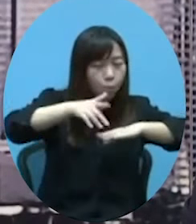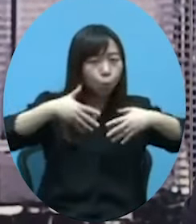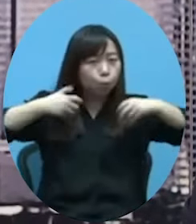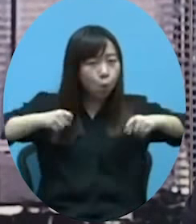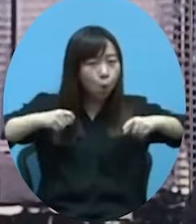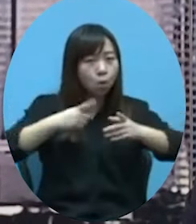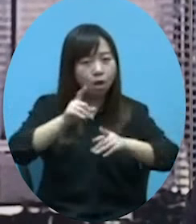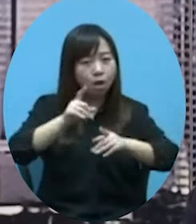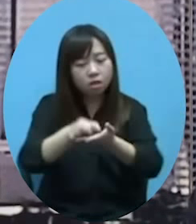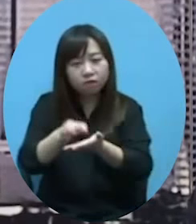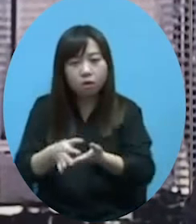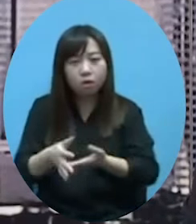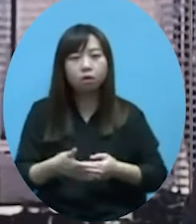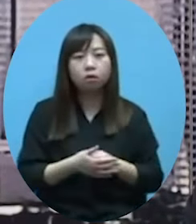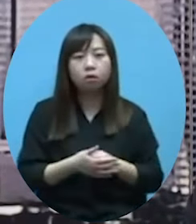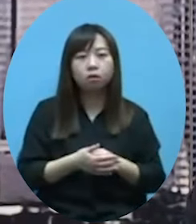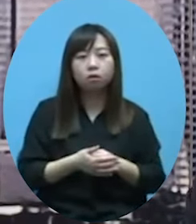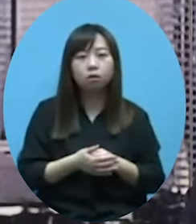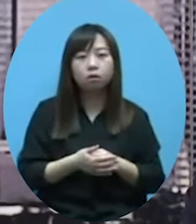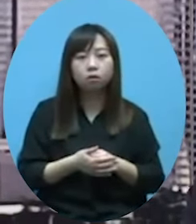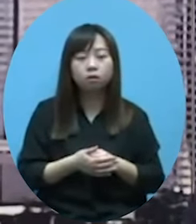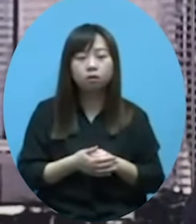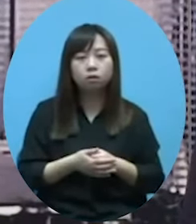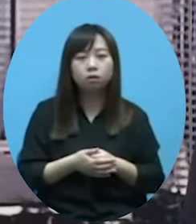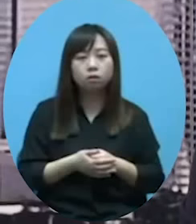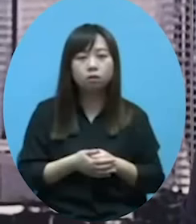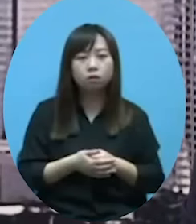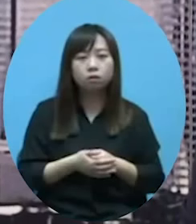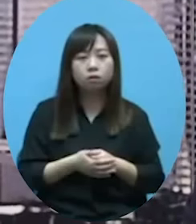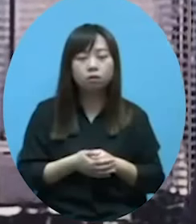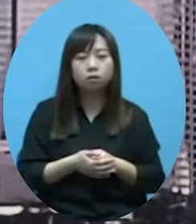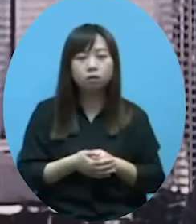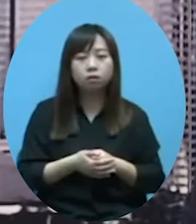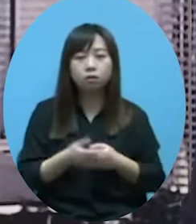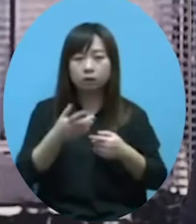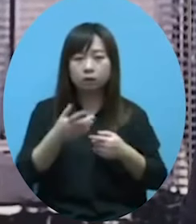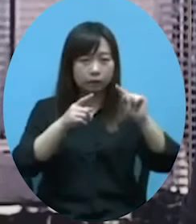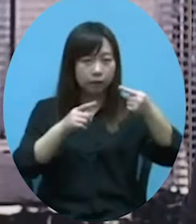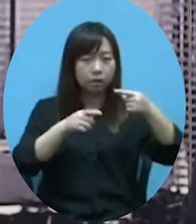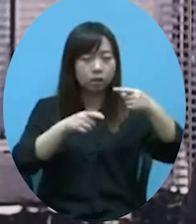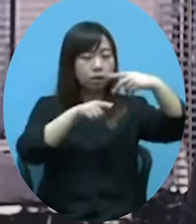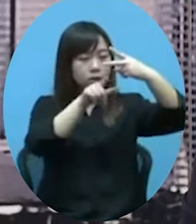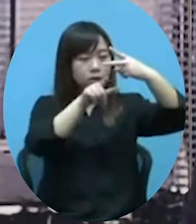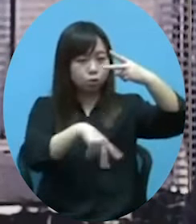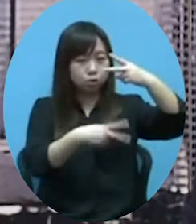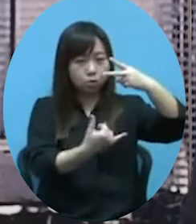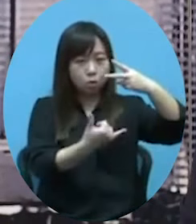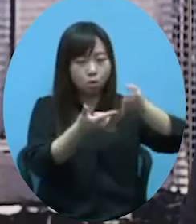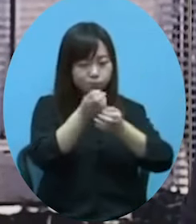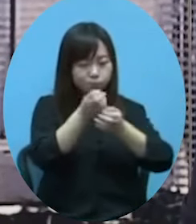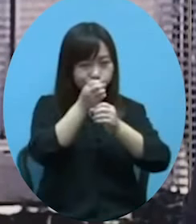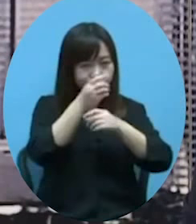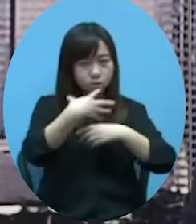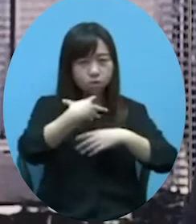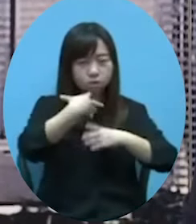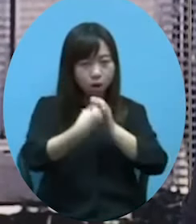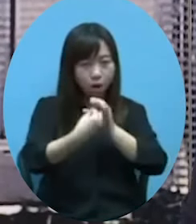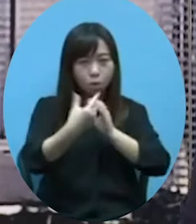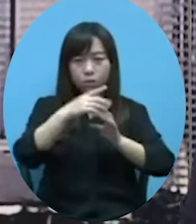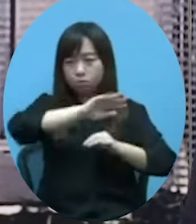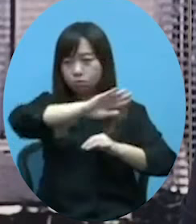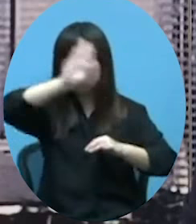地方等等其實我們在第一個樣本第26日2月26日到